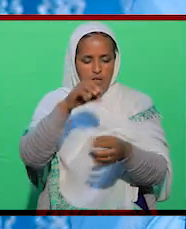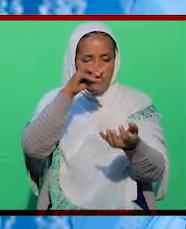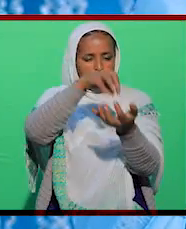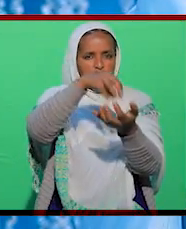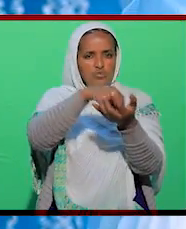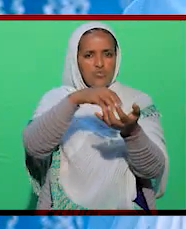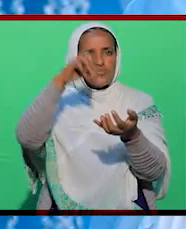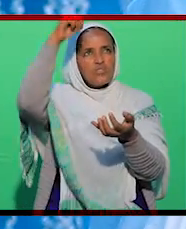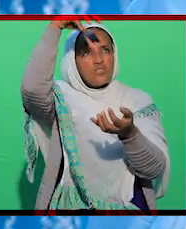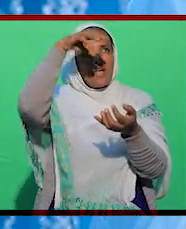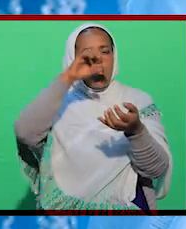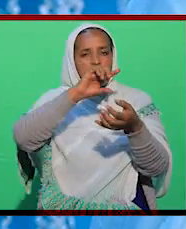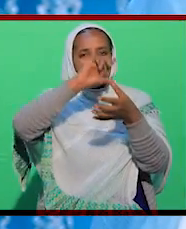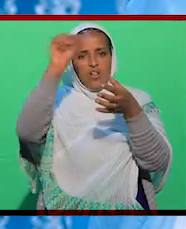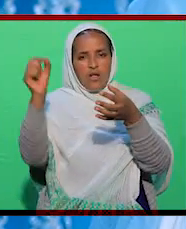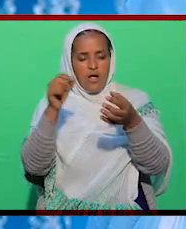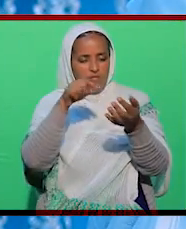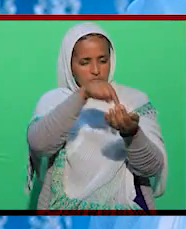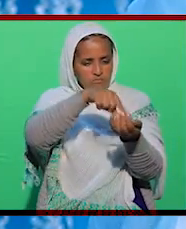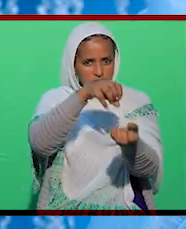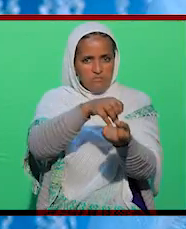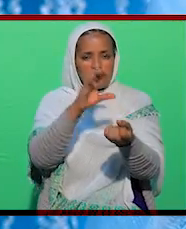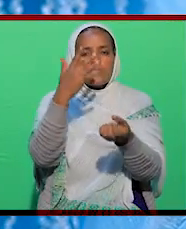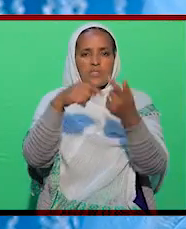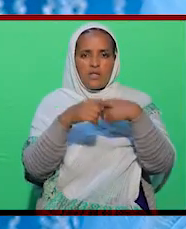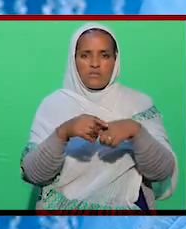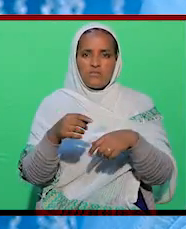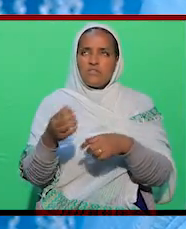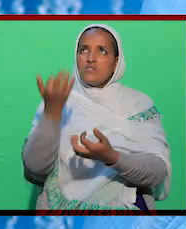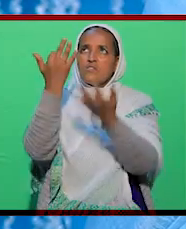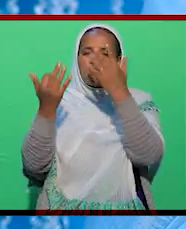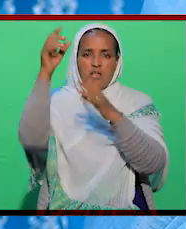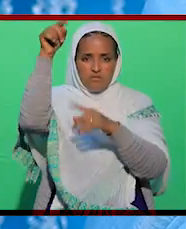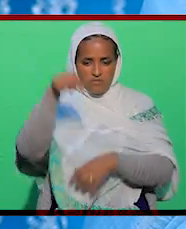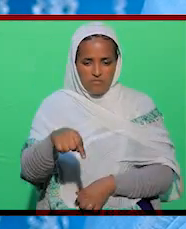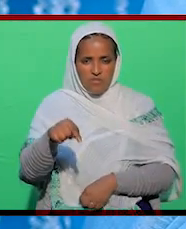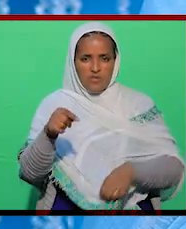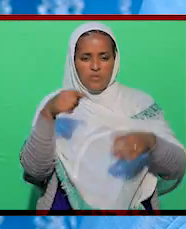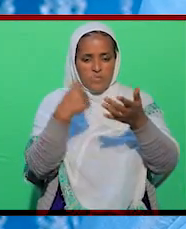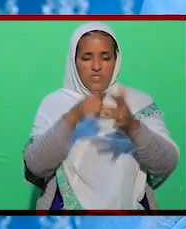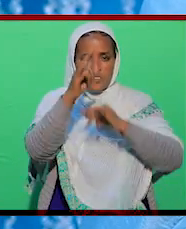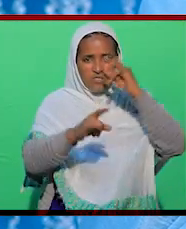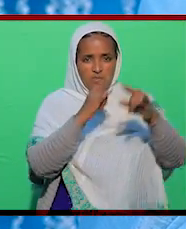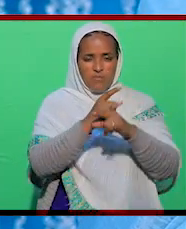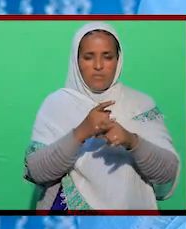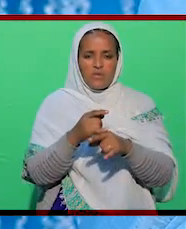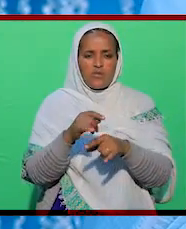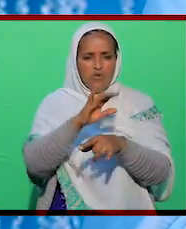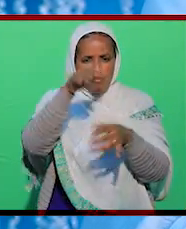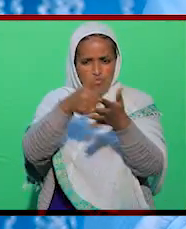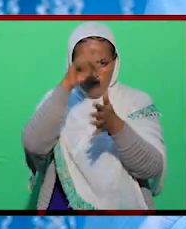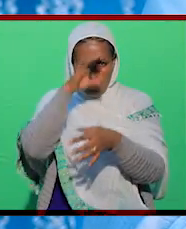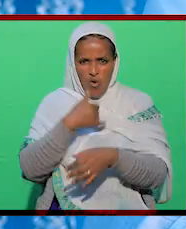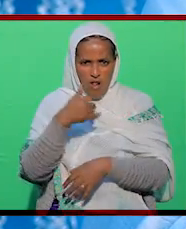ይላል በእጁ ፀሐይና ጨረቃን የጨበጠ መስሎ ይመጣል አሁን እሳት ከሰማይ የሚያወርድ ሰው ቢመጣ በዚህ